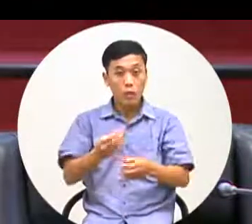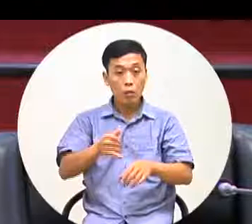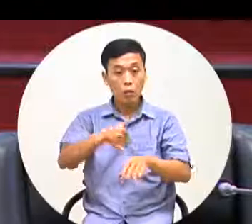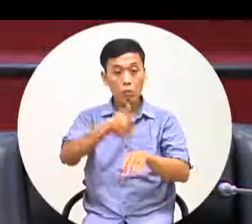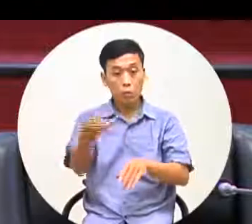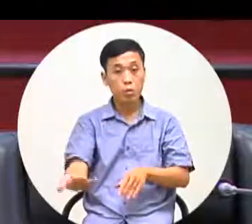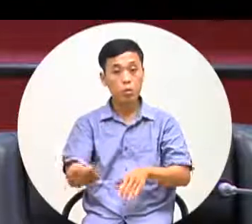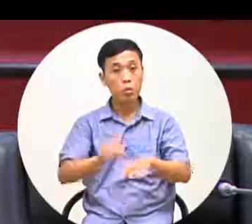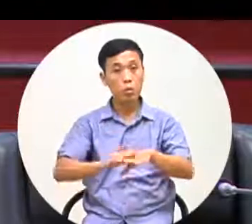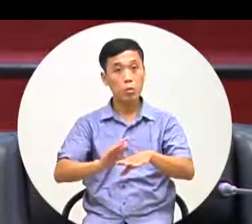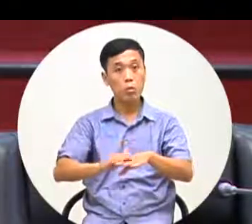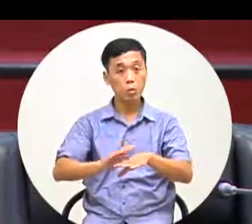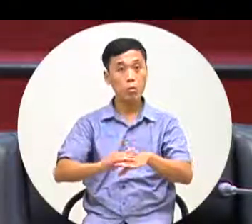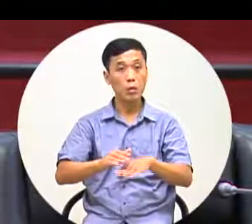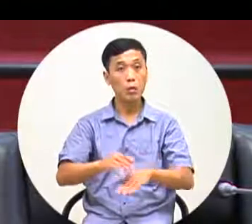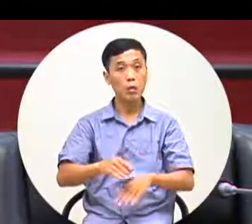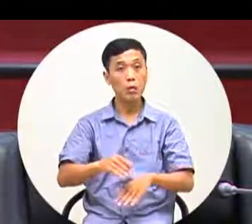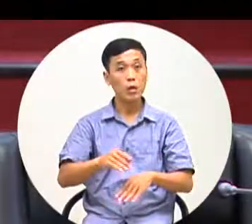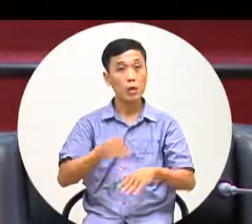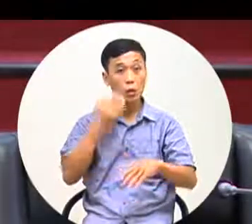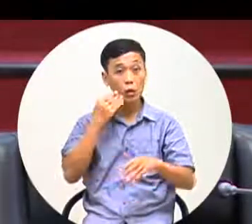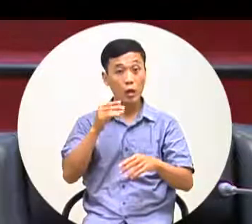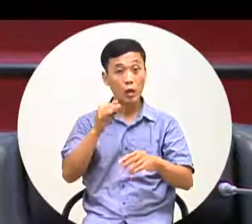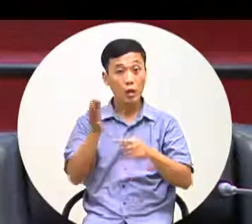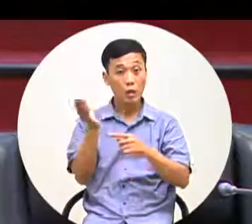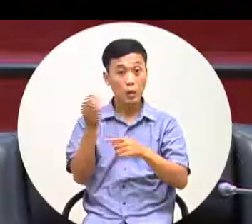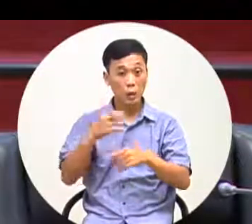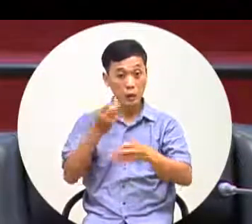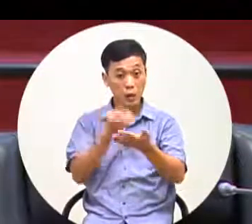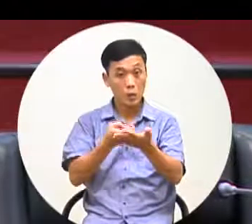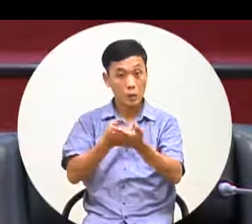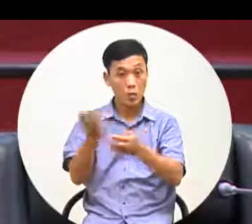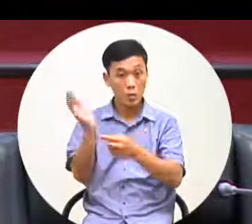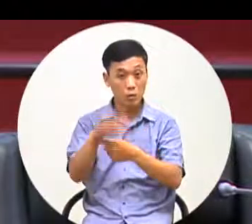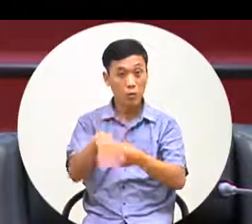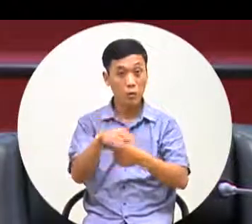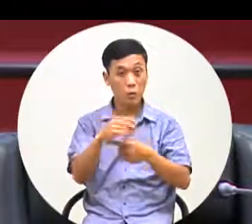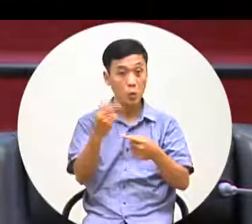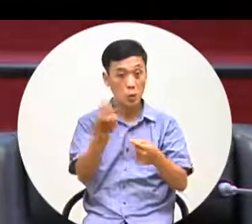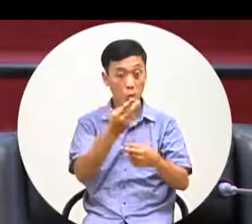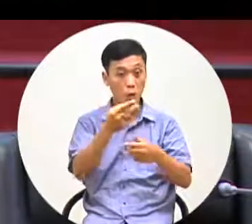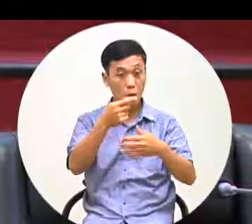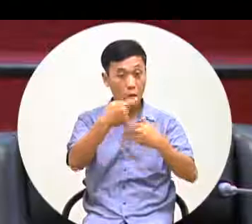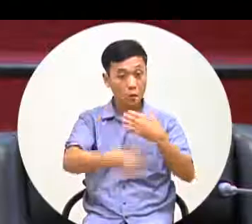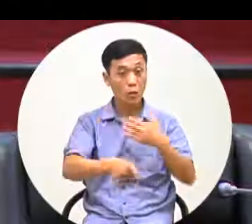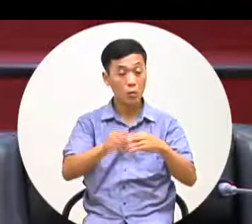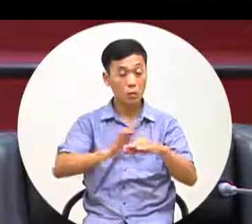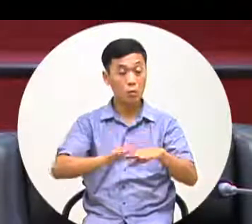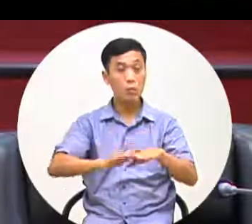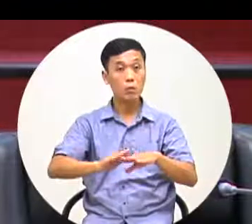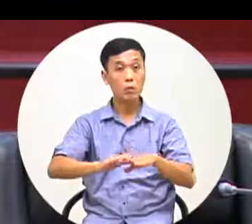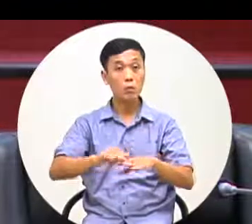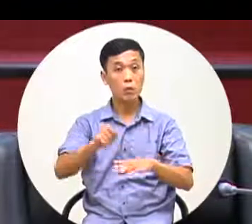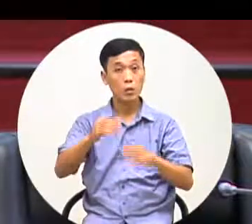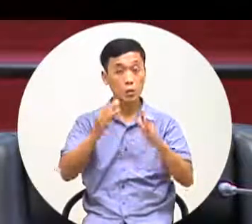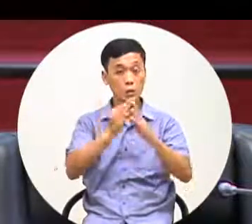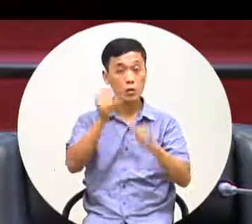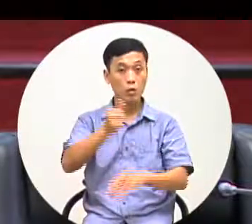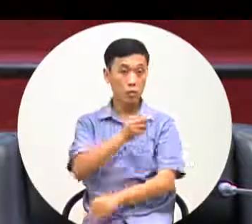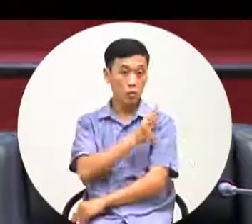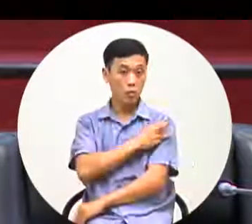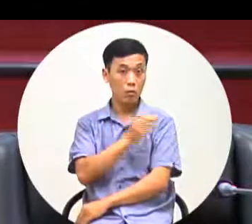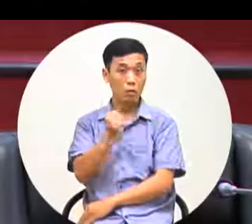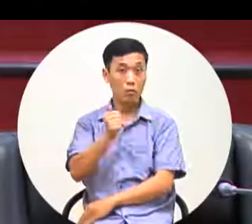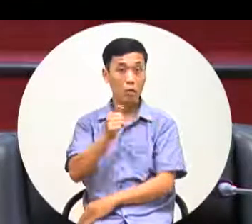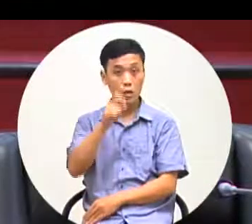死即伤，好，非死即伤。像这个东西啊，赵局长，赶快早一天就避免，